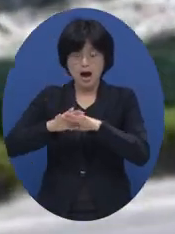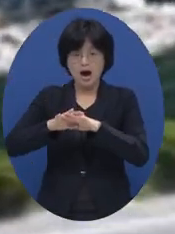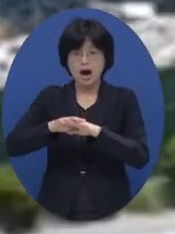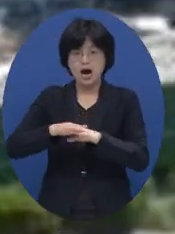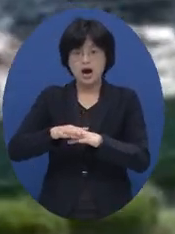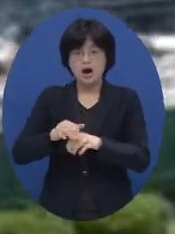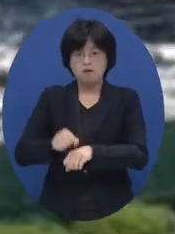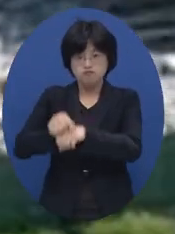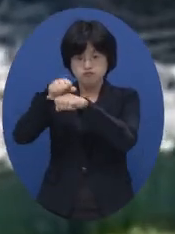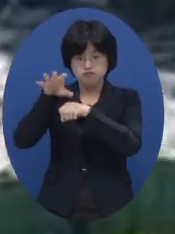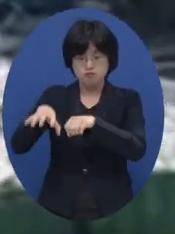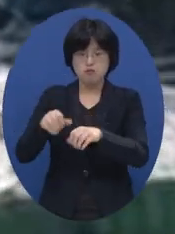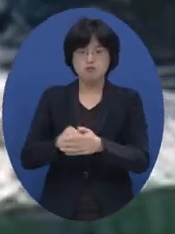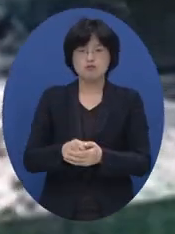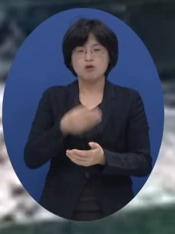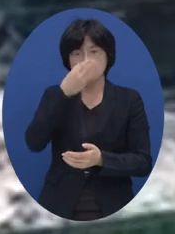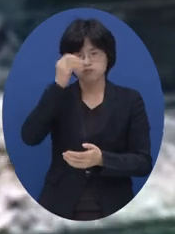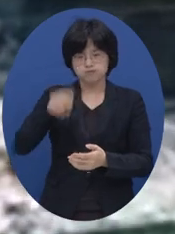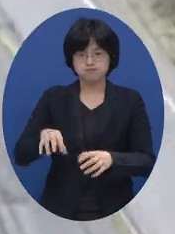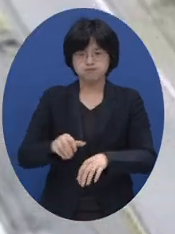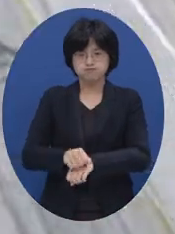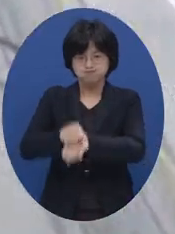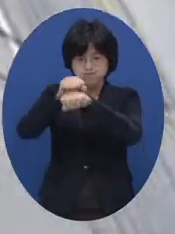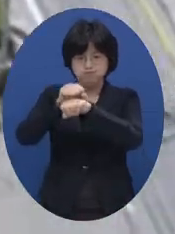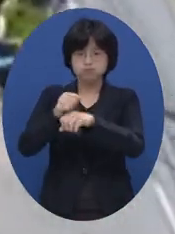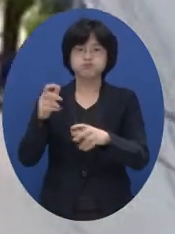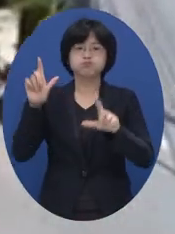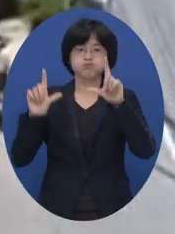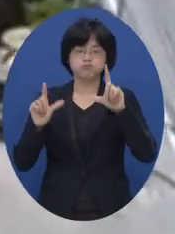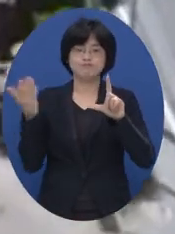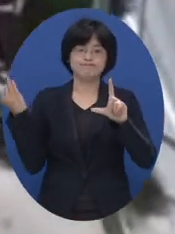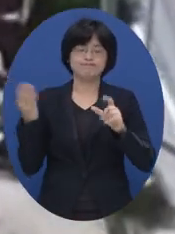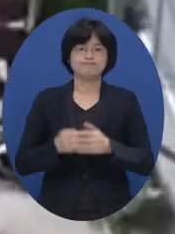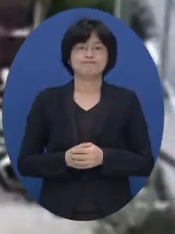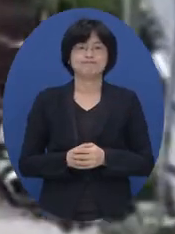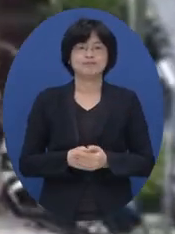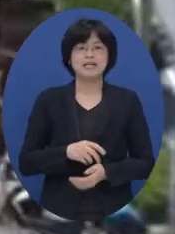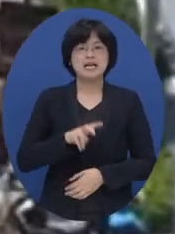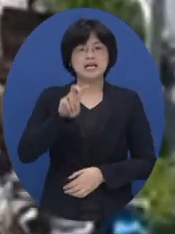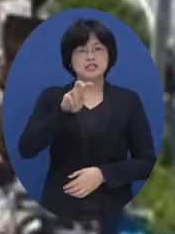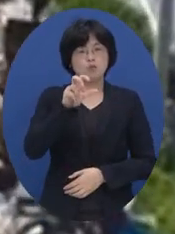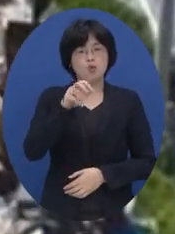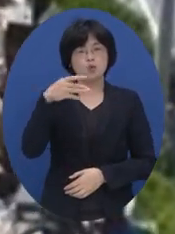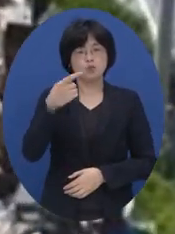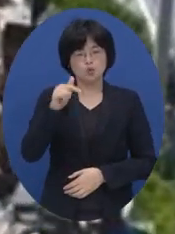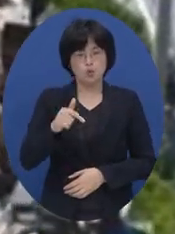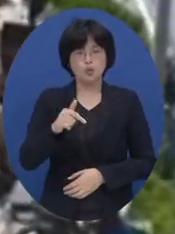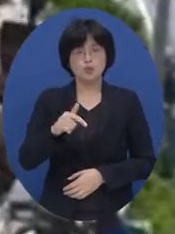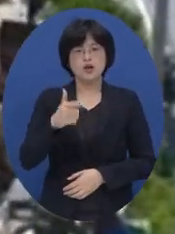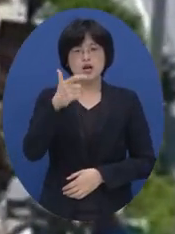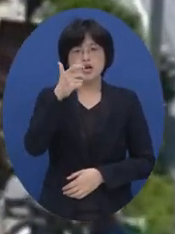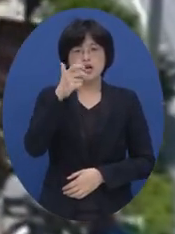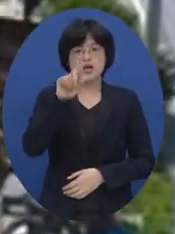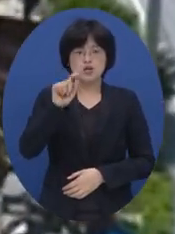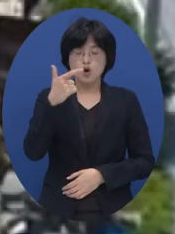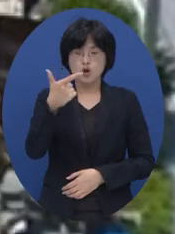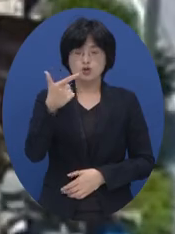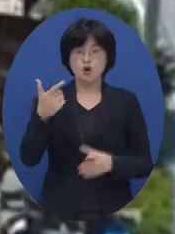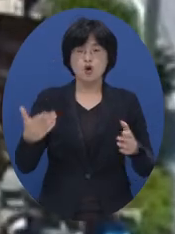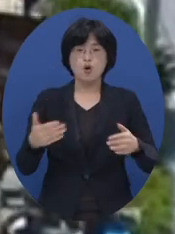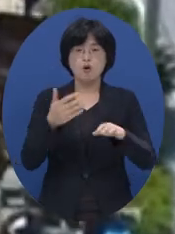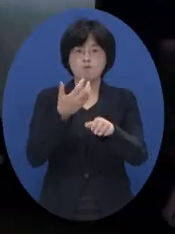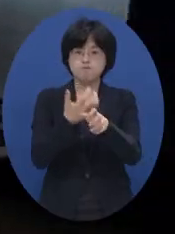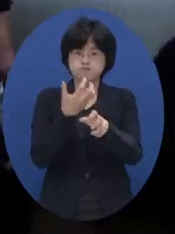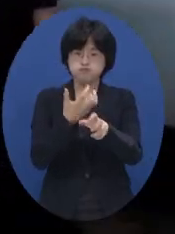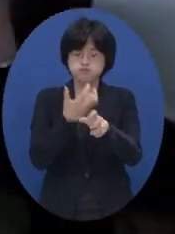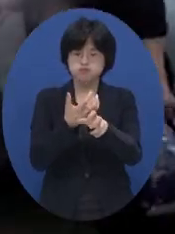폐기물들이 뒤섞여 쓰레기장처럼 쌓여 있습니다. 수사 결과 25톤 덤프트럭 16대분인 약 400톤의